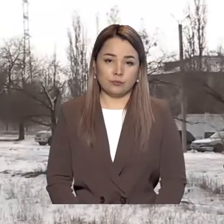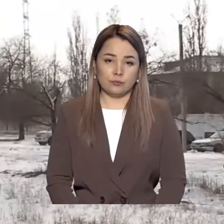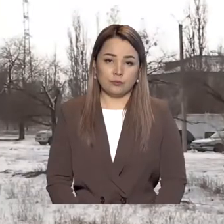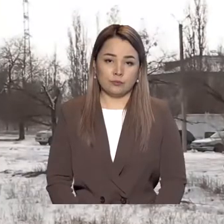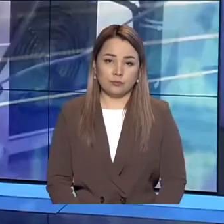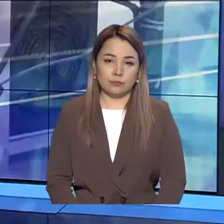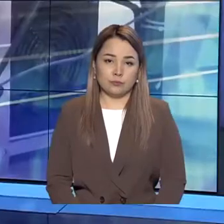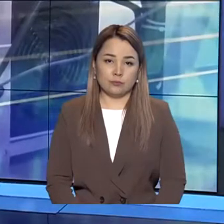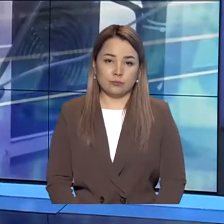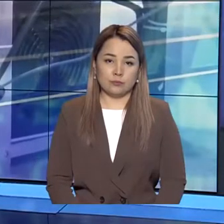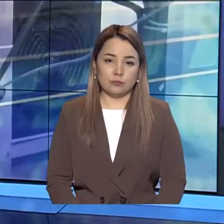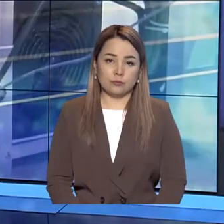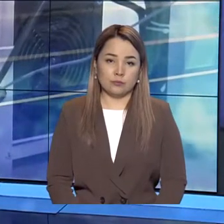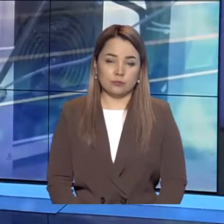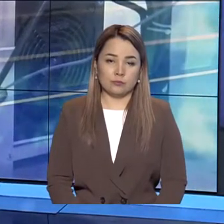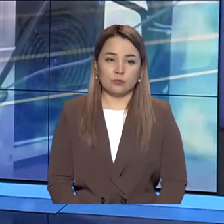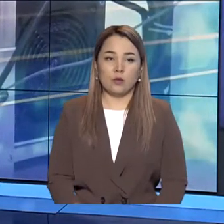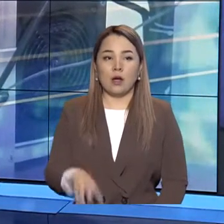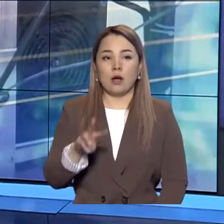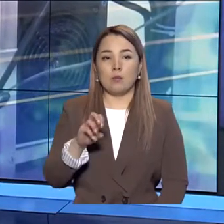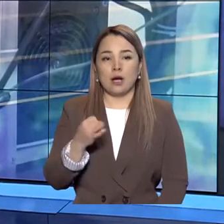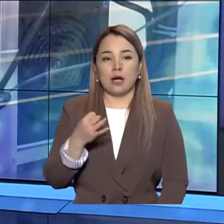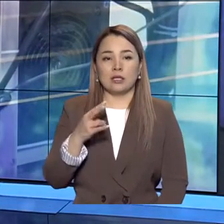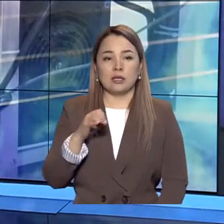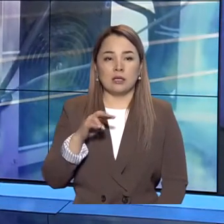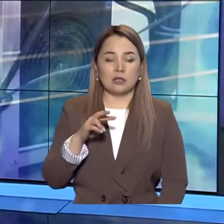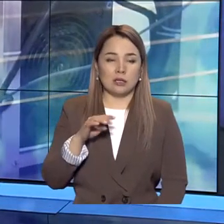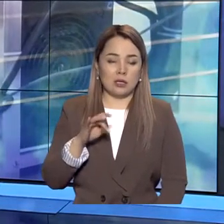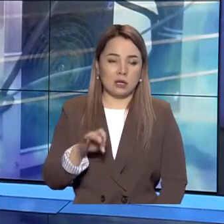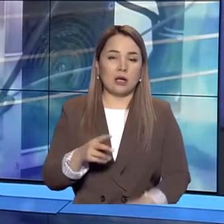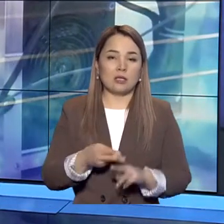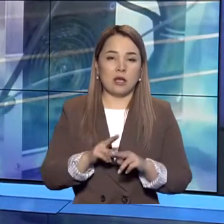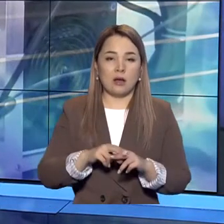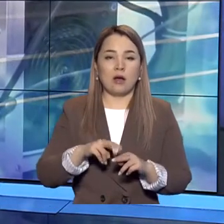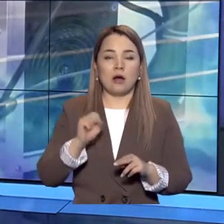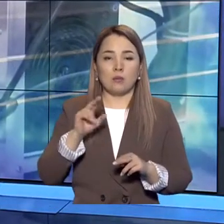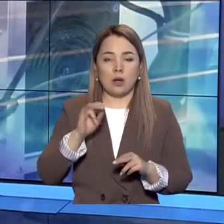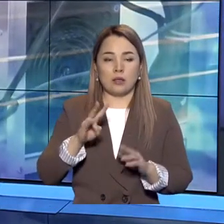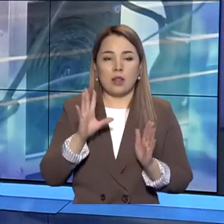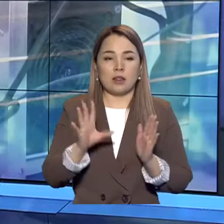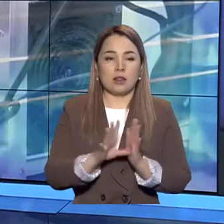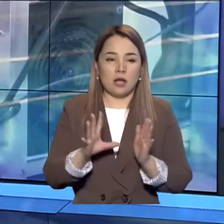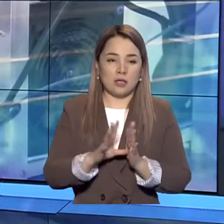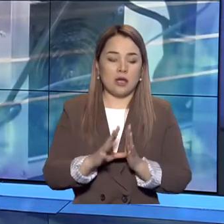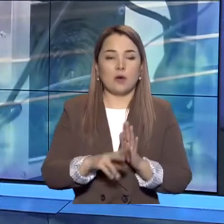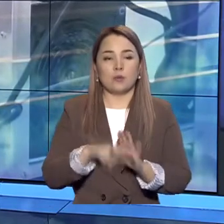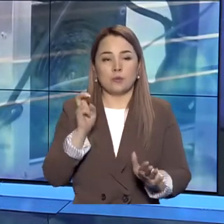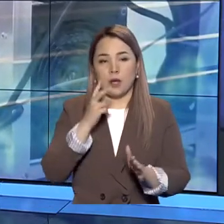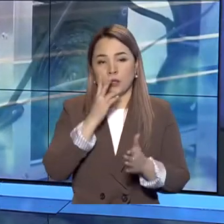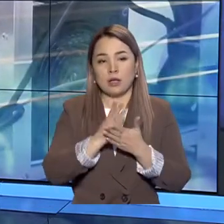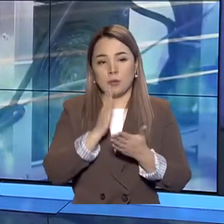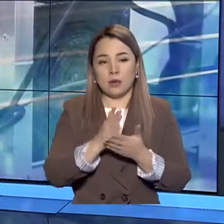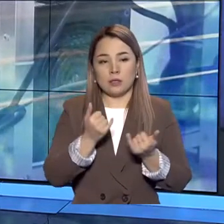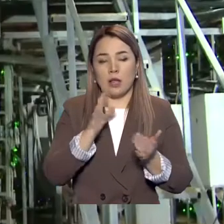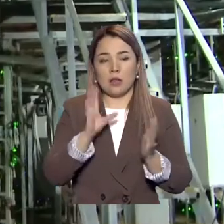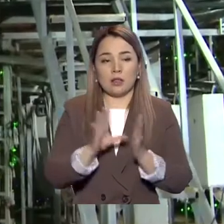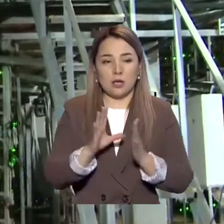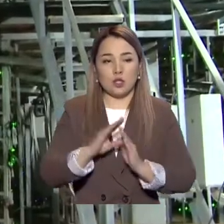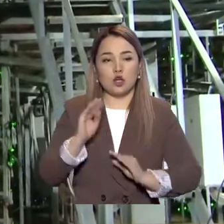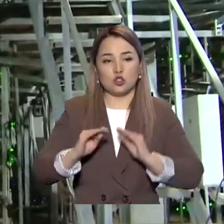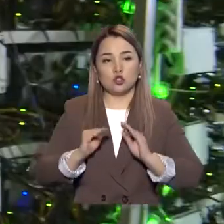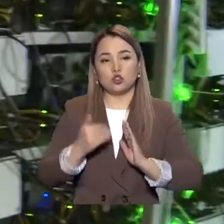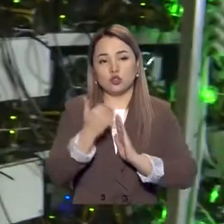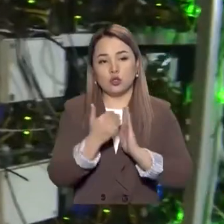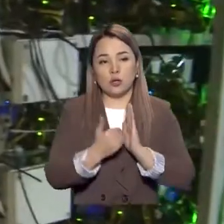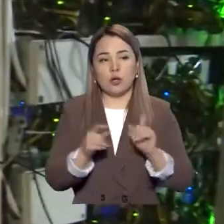телеарнасы. Ал майнерлер ақпанға дейін электр энергиясынан ажыратылды. Елдің бір тұтас энергетикалық жүйесіндегі шамадан